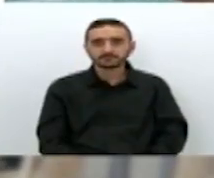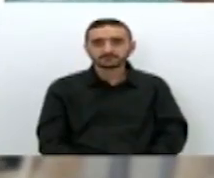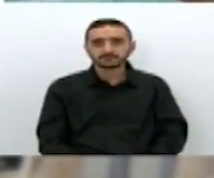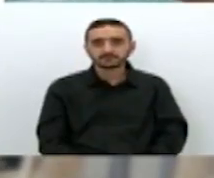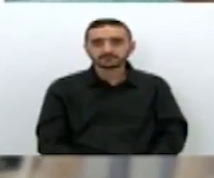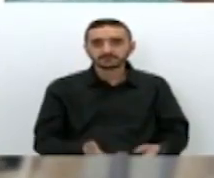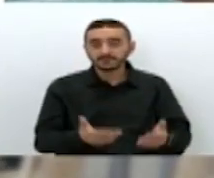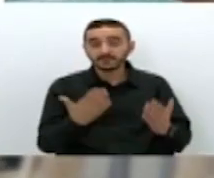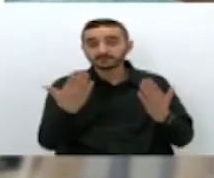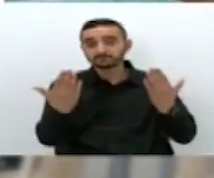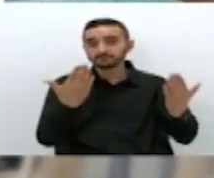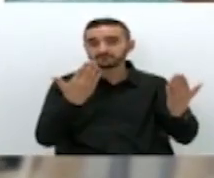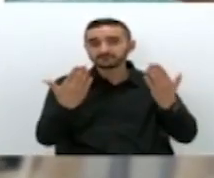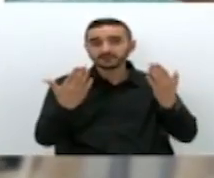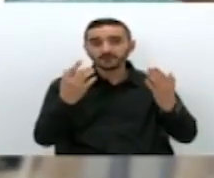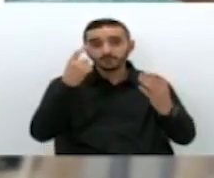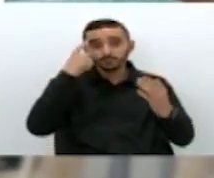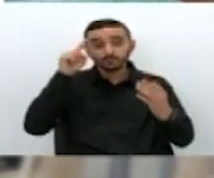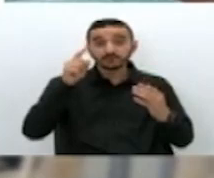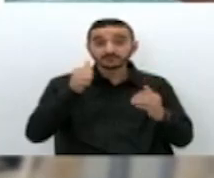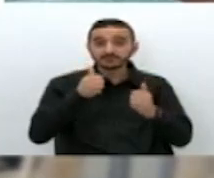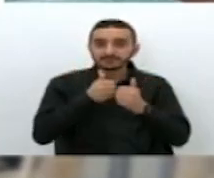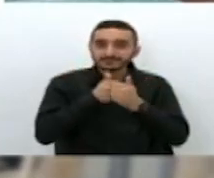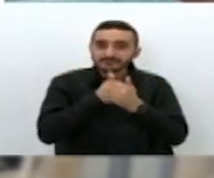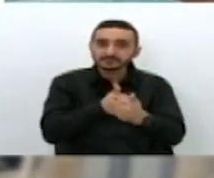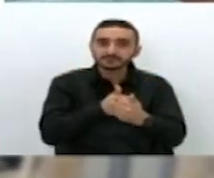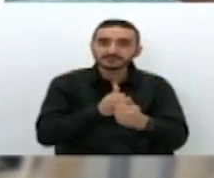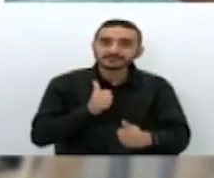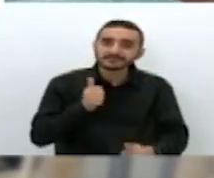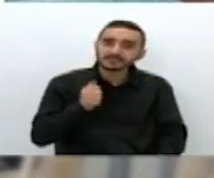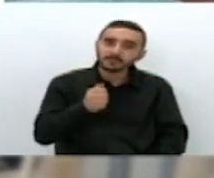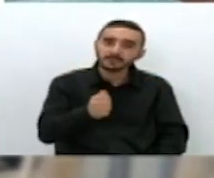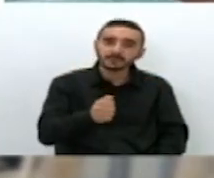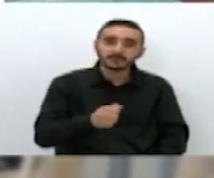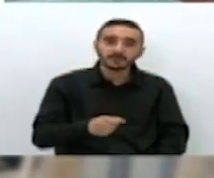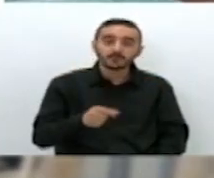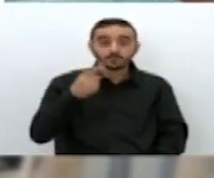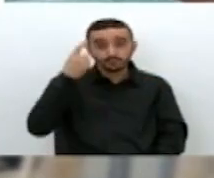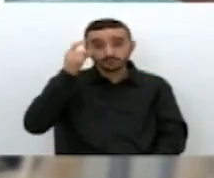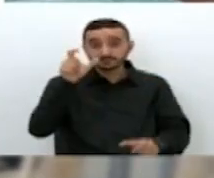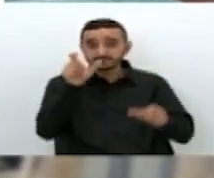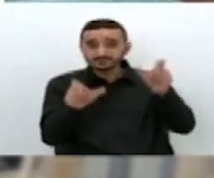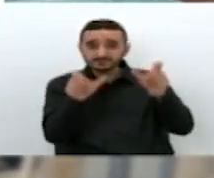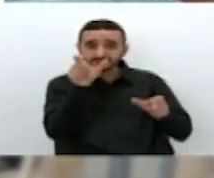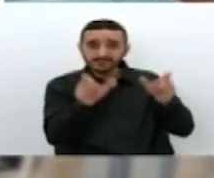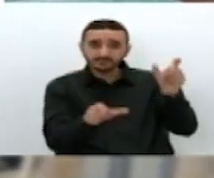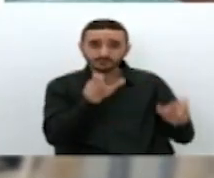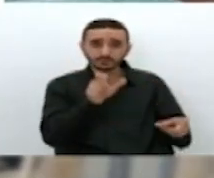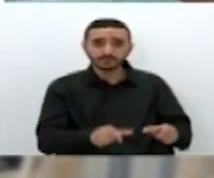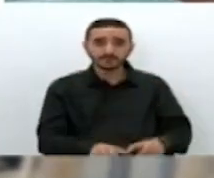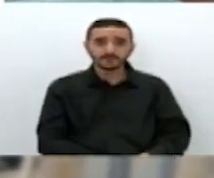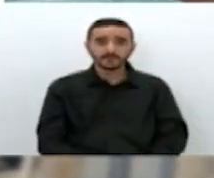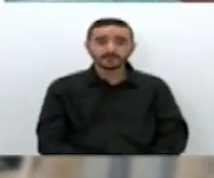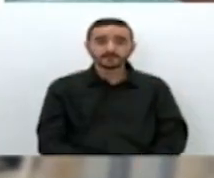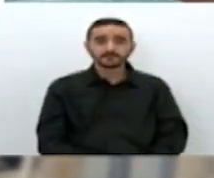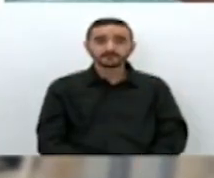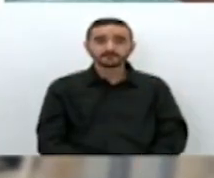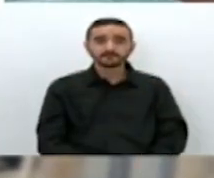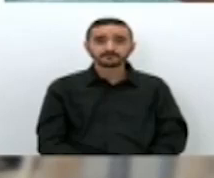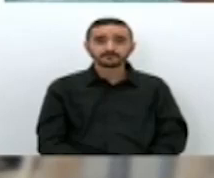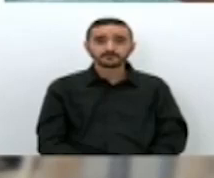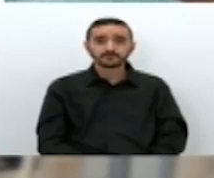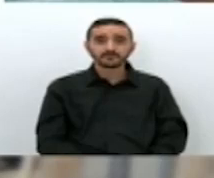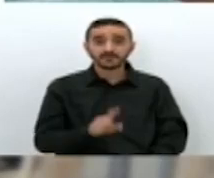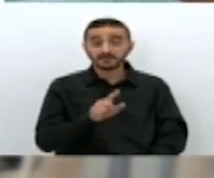المقاربه زم تكون دائمه حيث يوجد مواطننا مواطنون في في خطر لانهم في